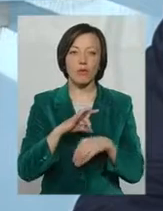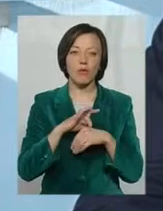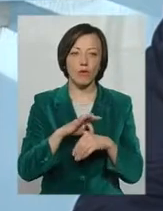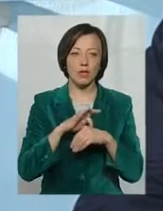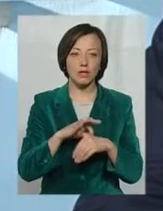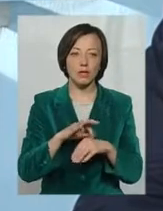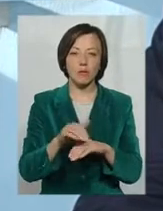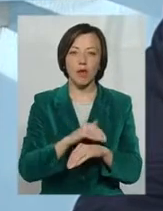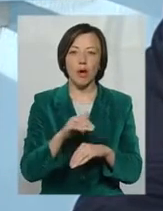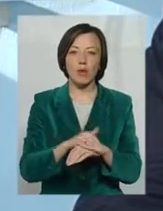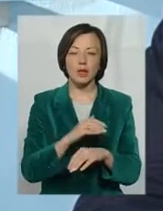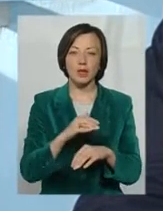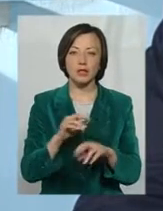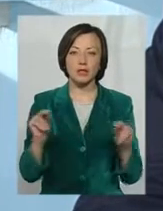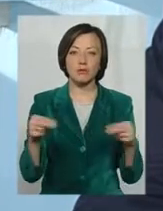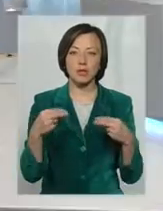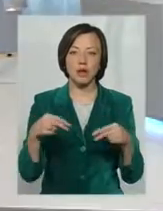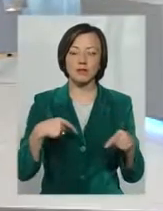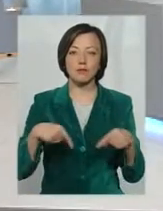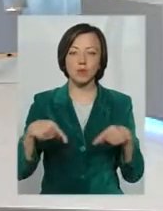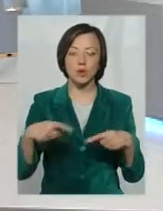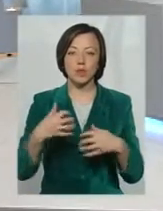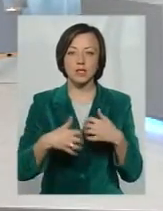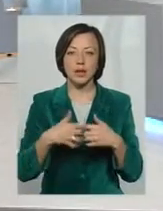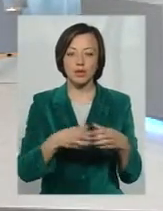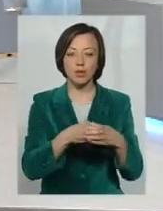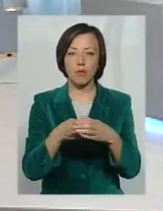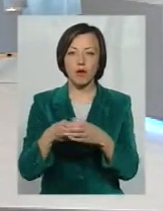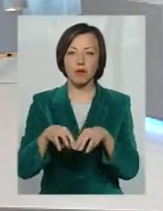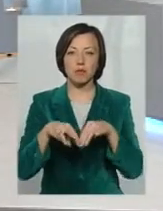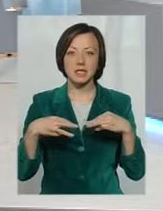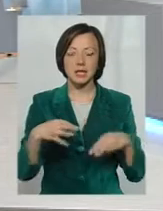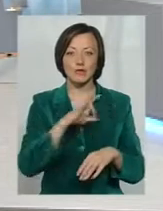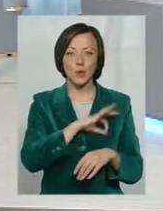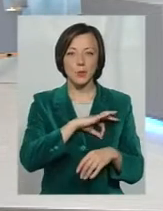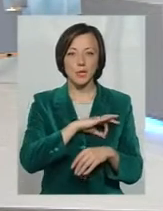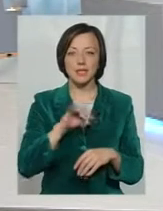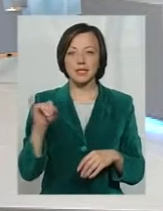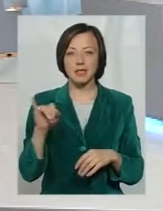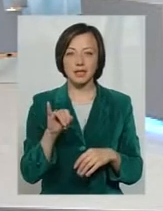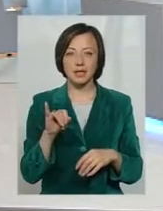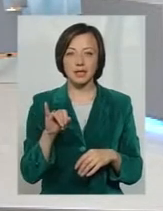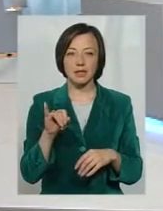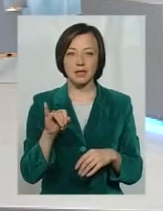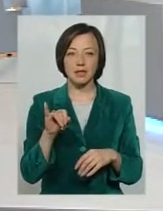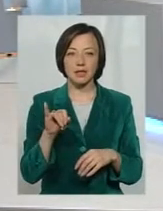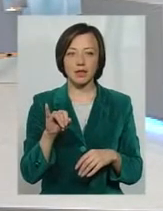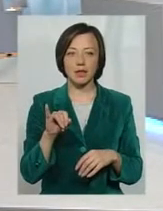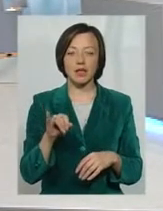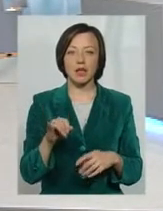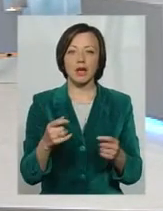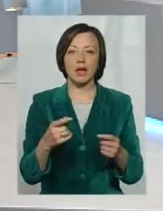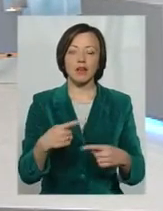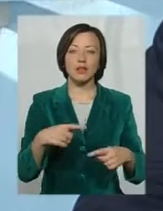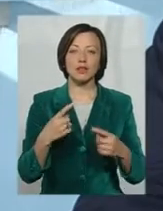проводили благодійний чемпіонат з футболу серед команд Міністерства юстиції. І, так би мовити, суперфінал ми